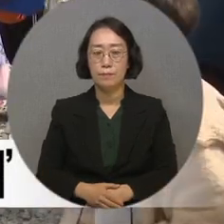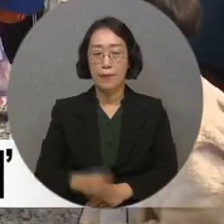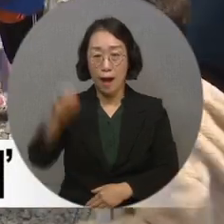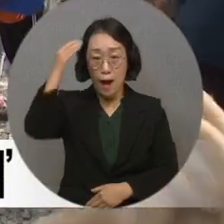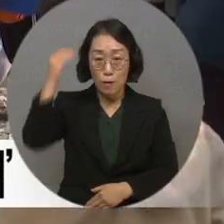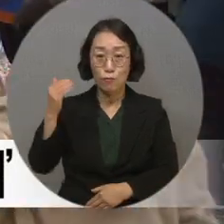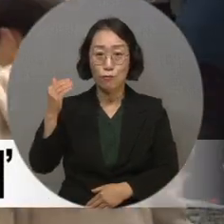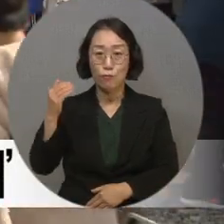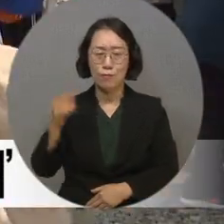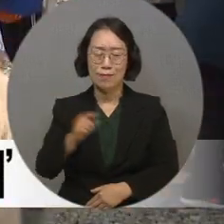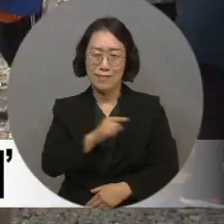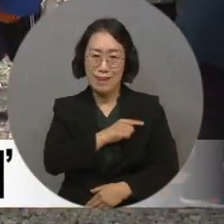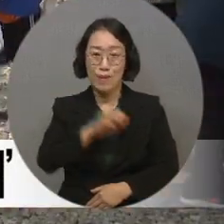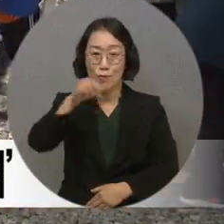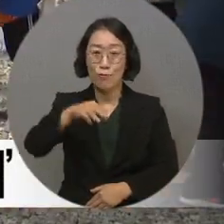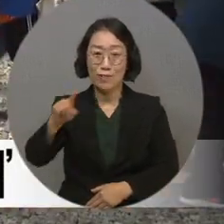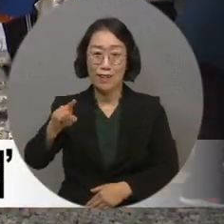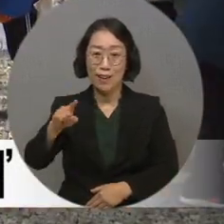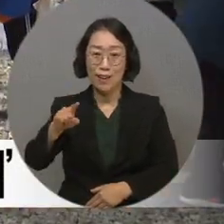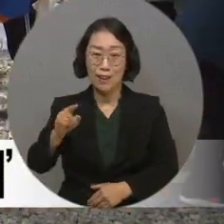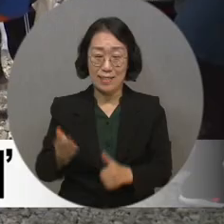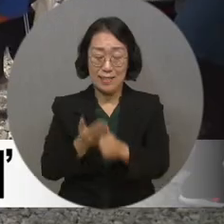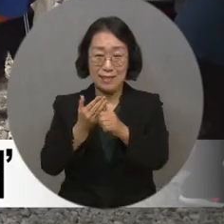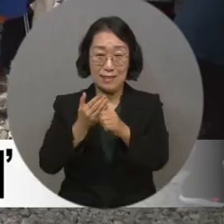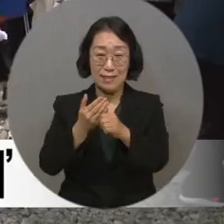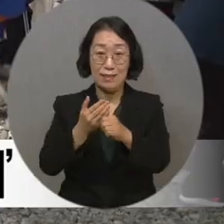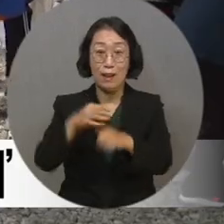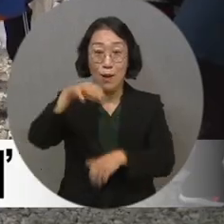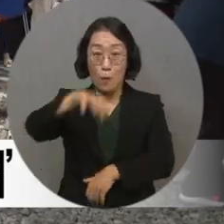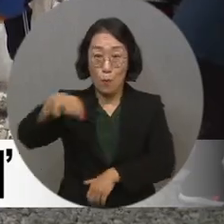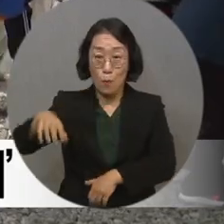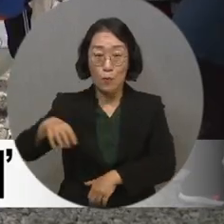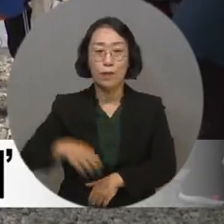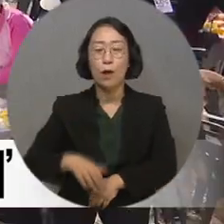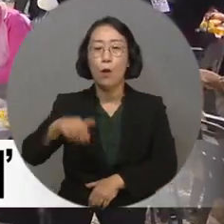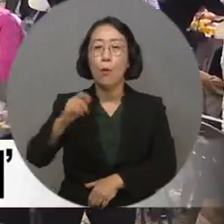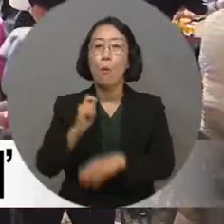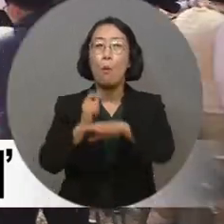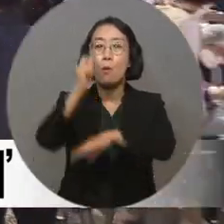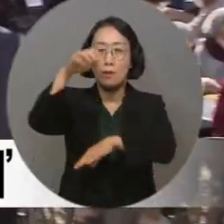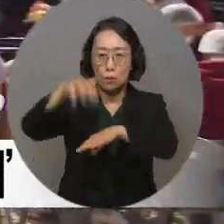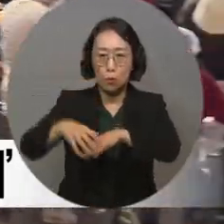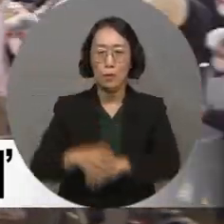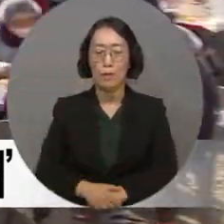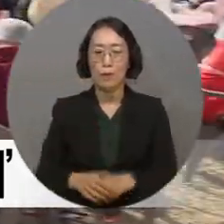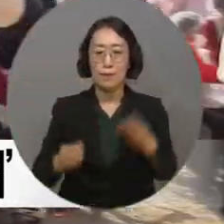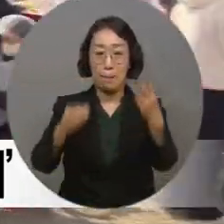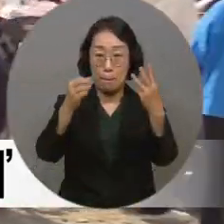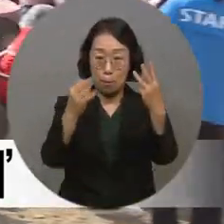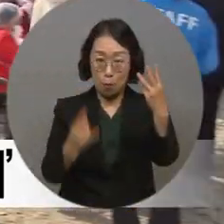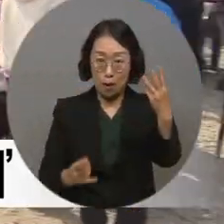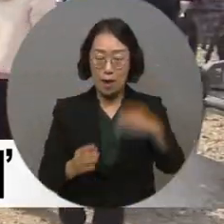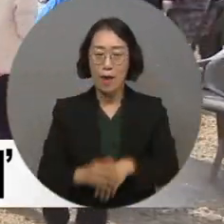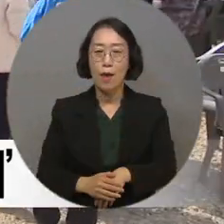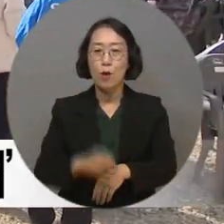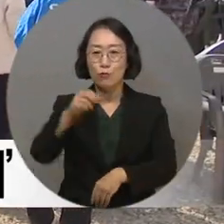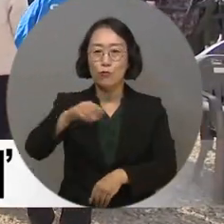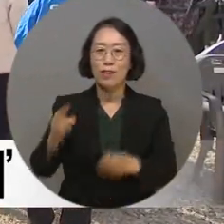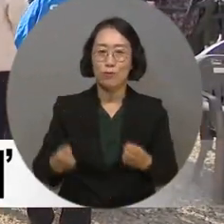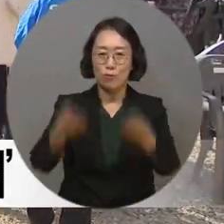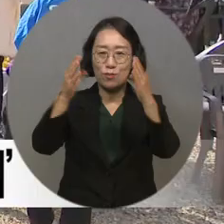한국 최대 유자 생산지 고흥에서 이달 3일부터 5일까지 4일간 제3회 고흥 유자축제가